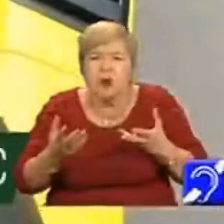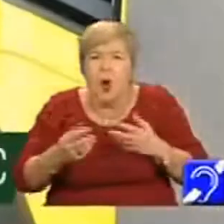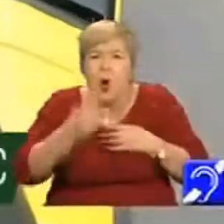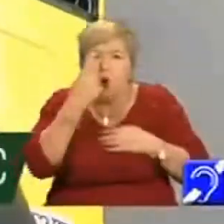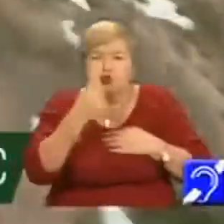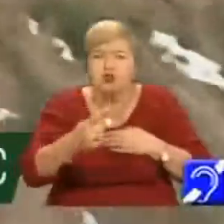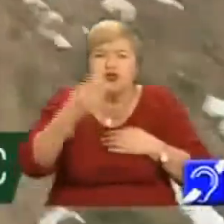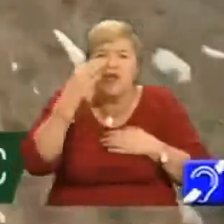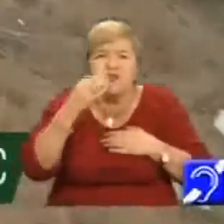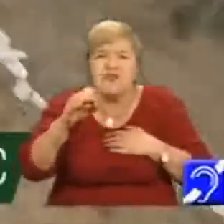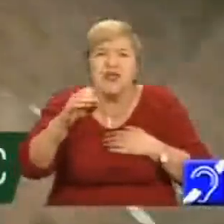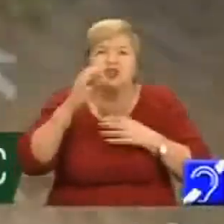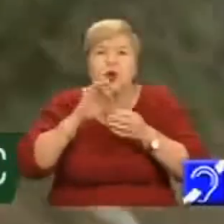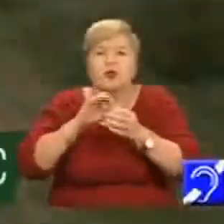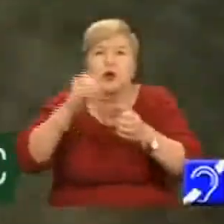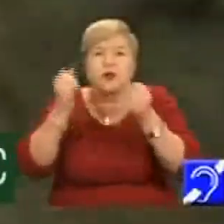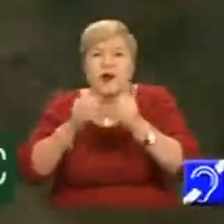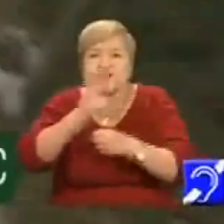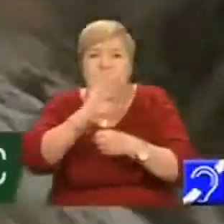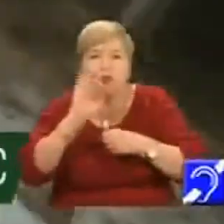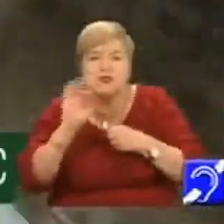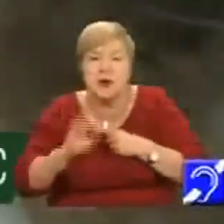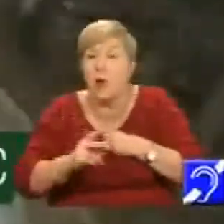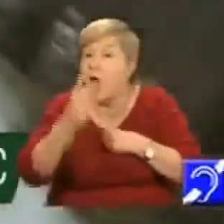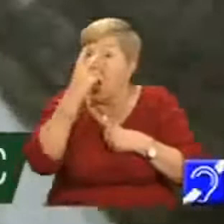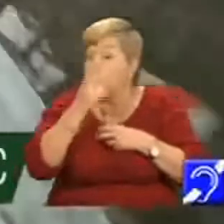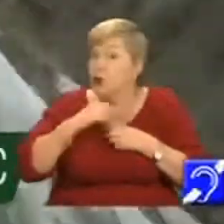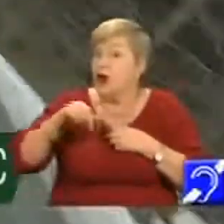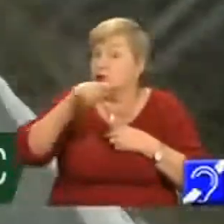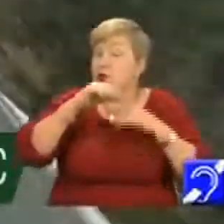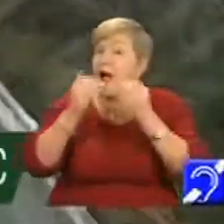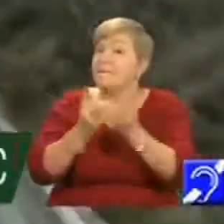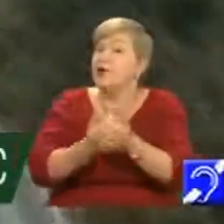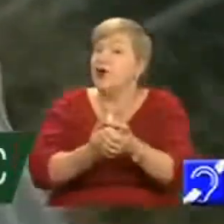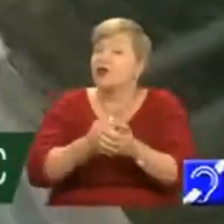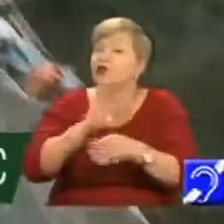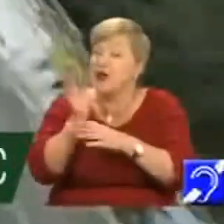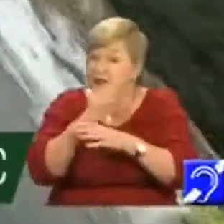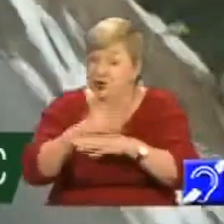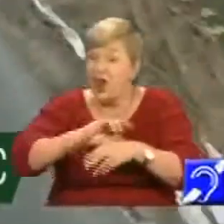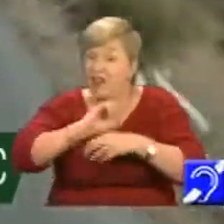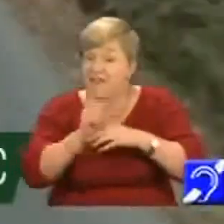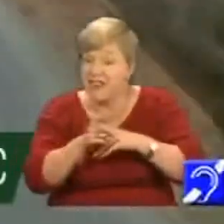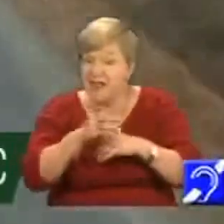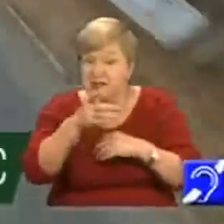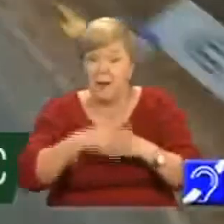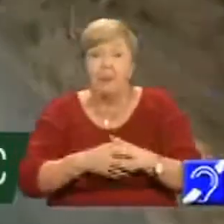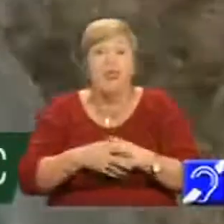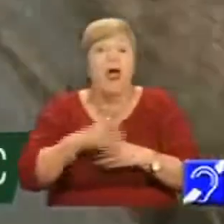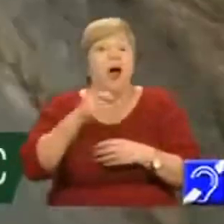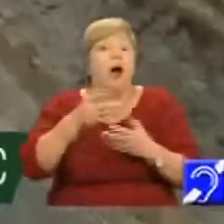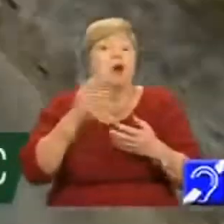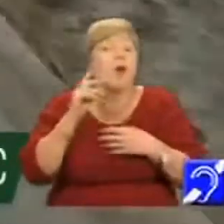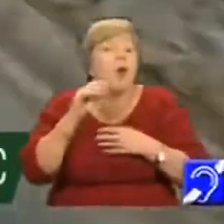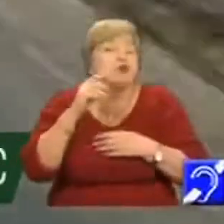piloți s-au înscris la cursa de pe Valea Cetății, a doua etapă în cadrul Campionatului Național de Viteză în Coastă. Deși este o cursă de casă pentru brașoveanul Octavian